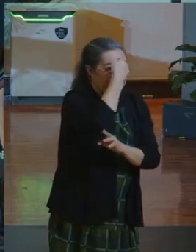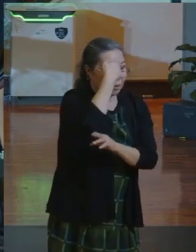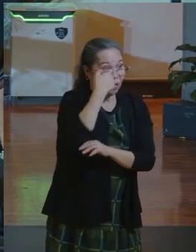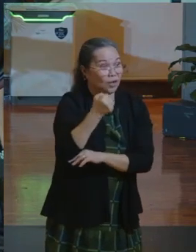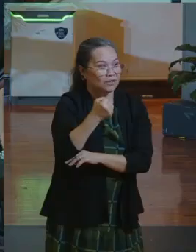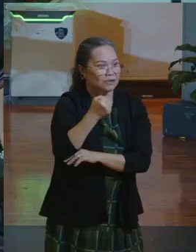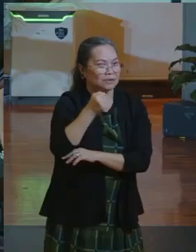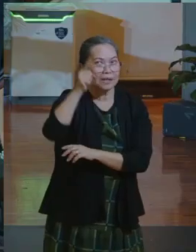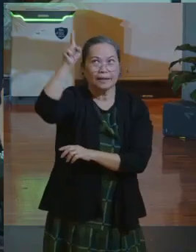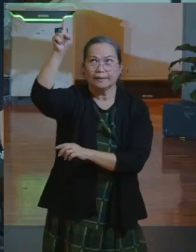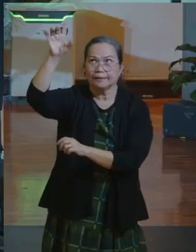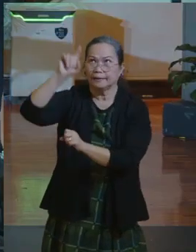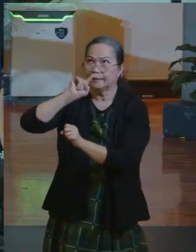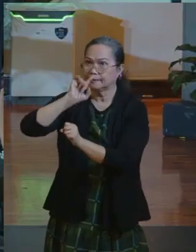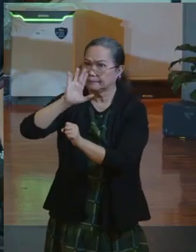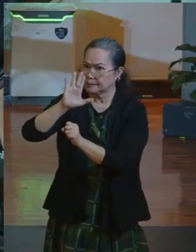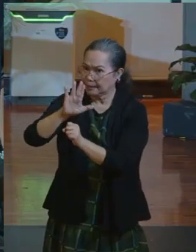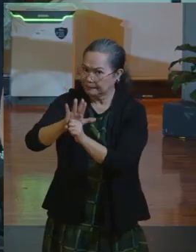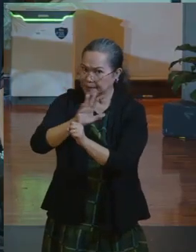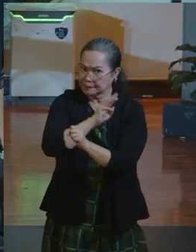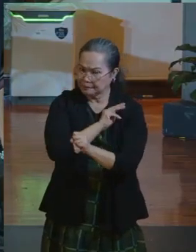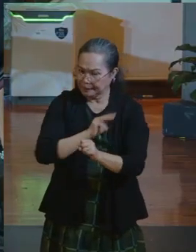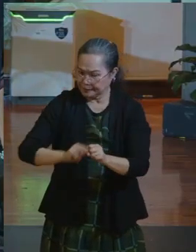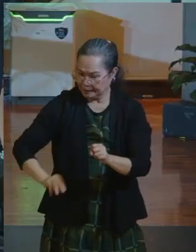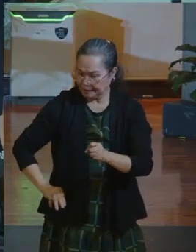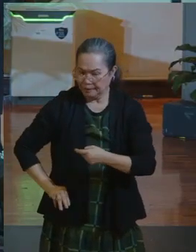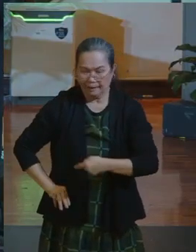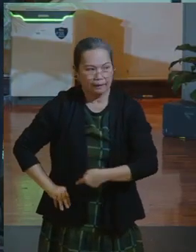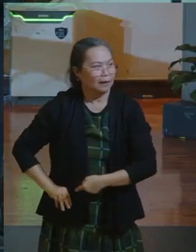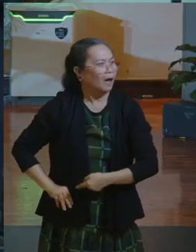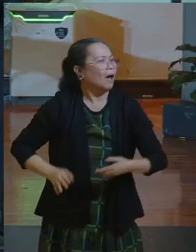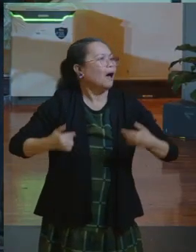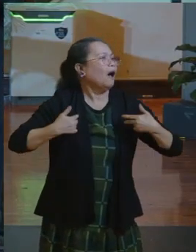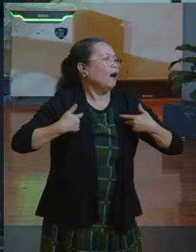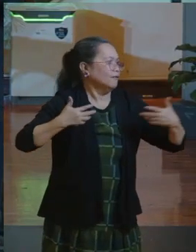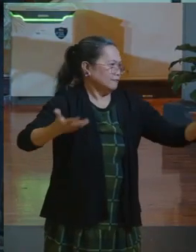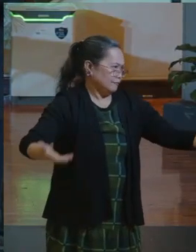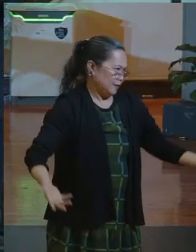ang pangakong Mesiyas ay